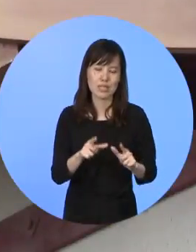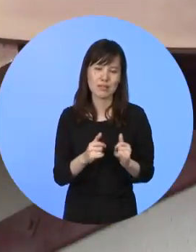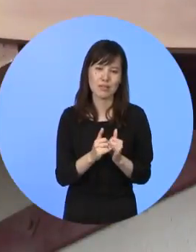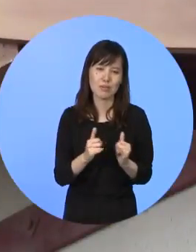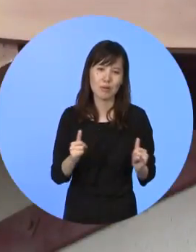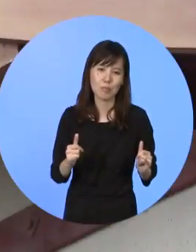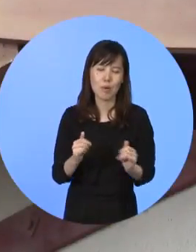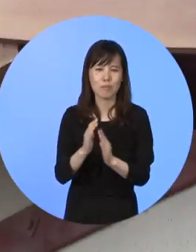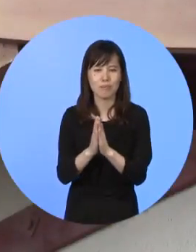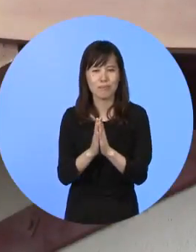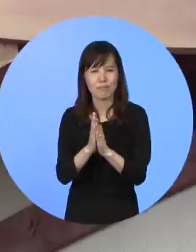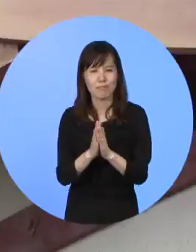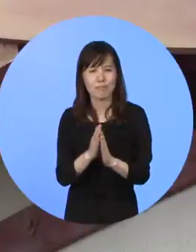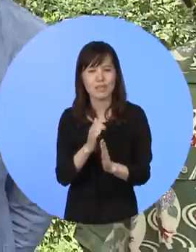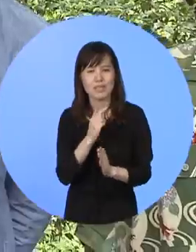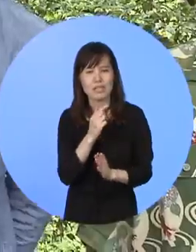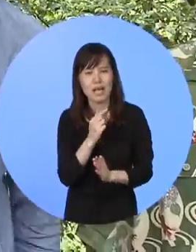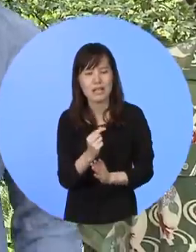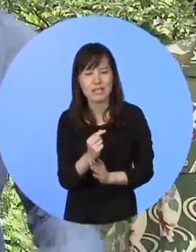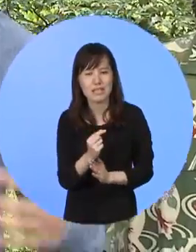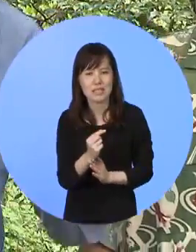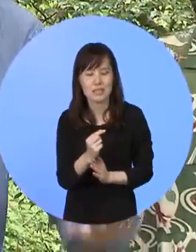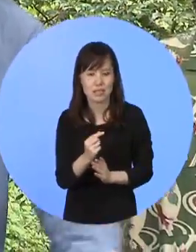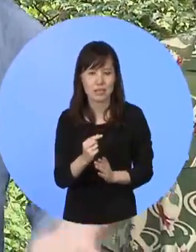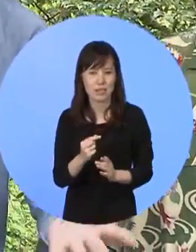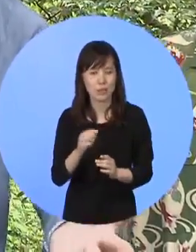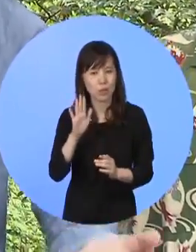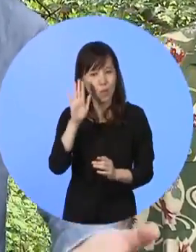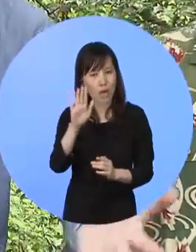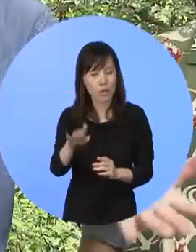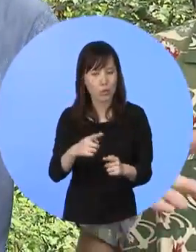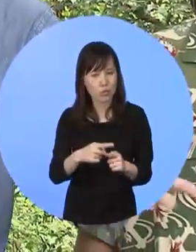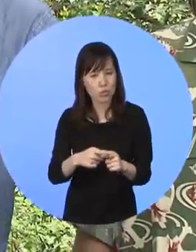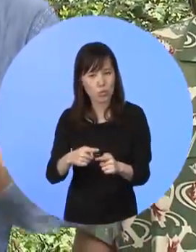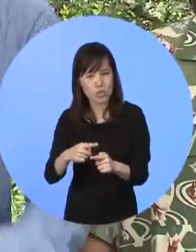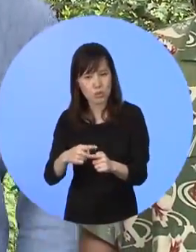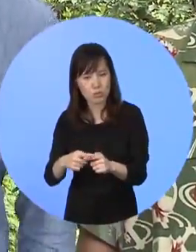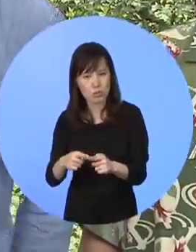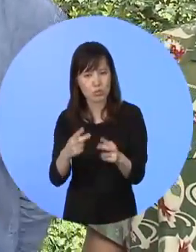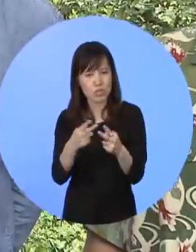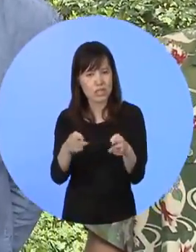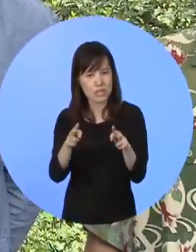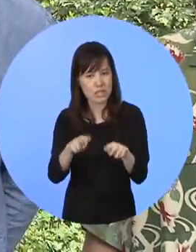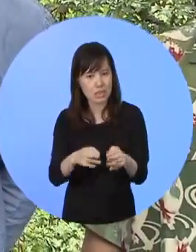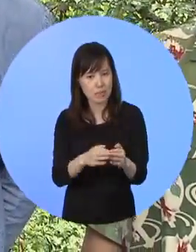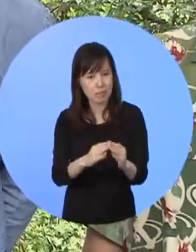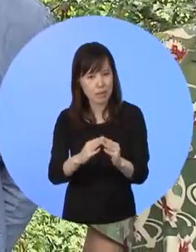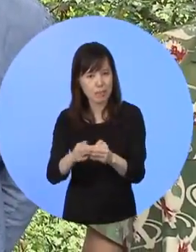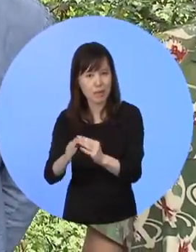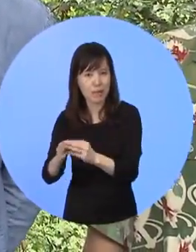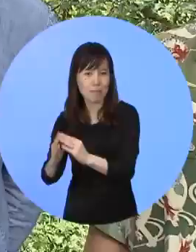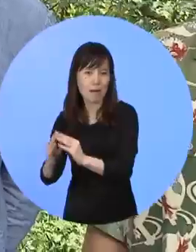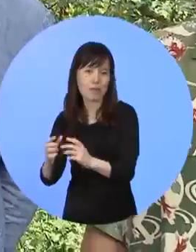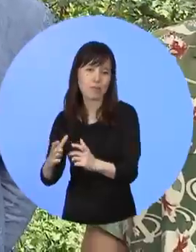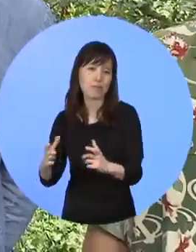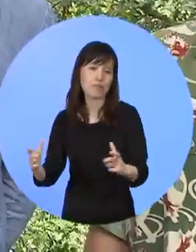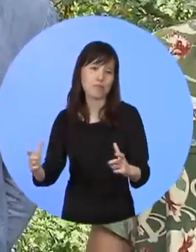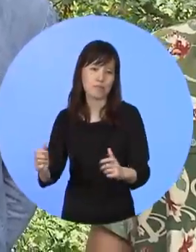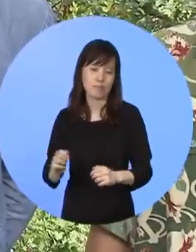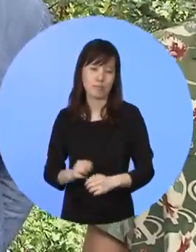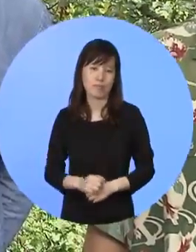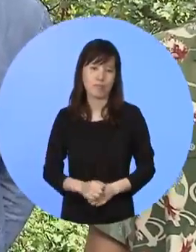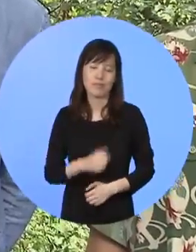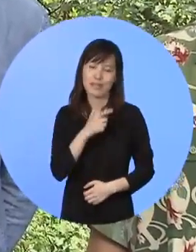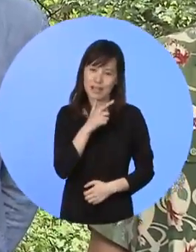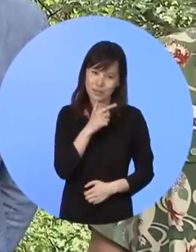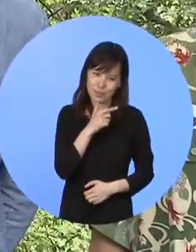所としてそういう場所を欲しいなということで、その後少しずつ民間ベースとか個人ベースで作られてきた、そういった場所はあります。 そうだったん